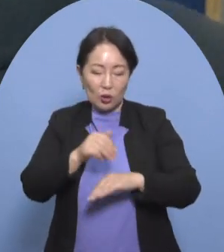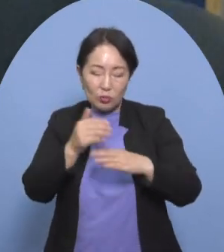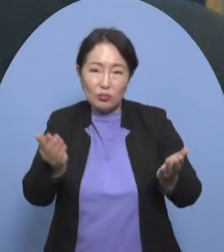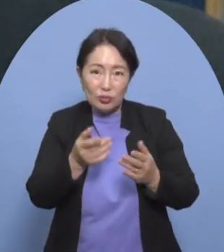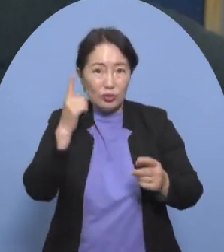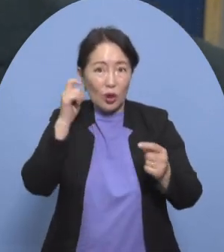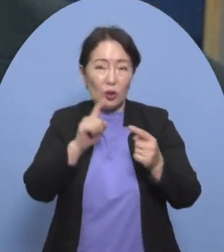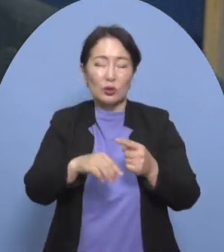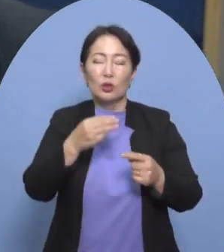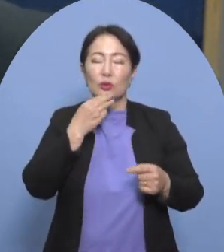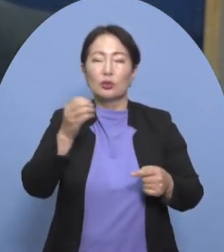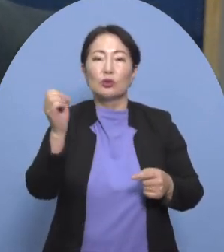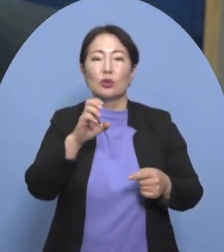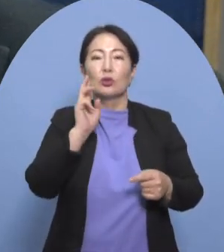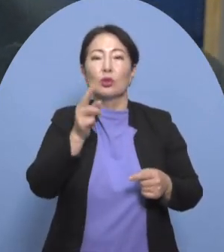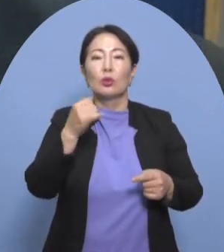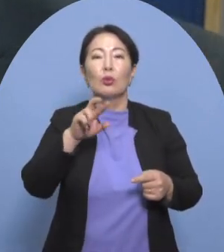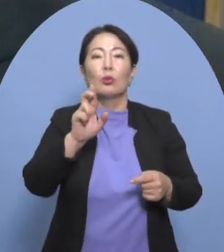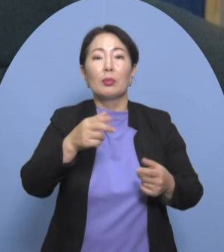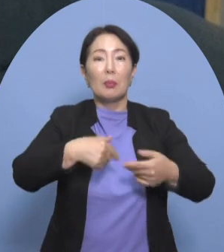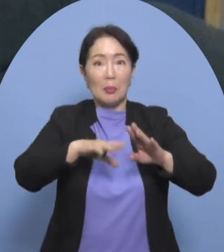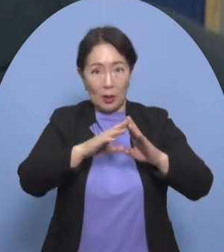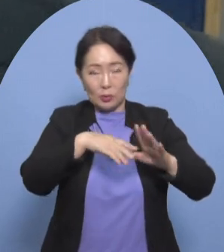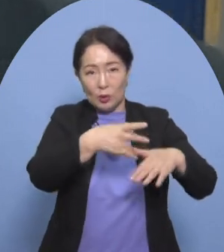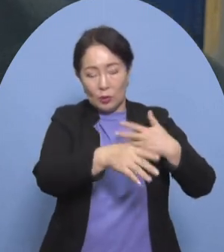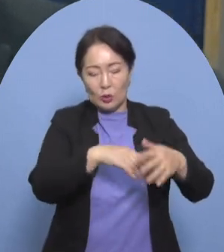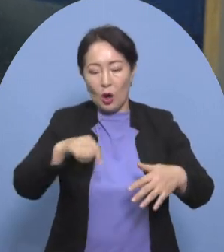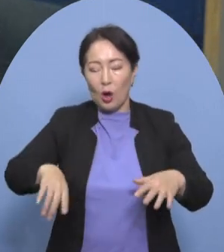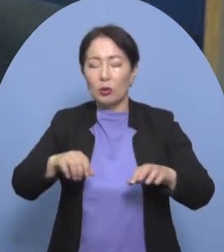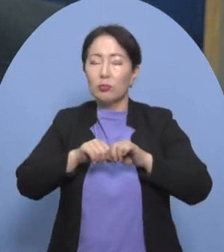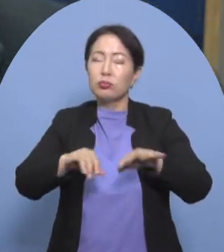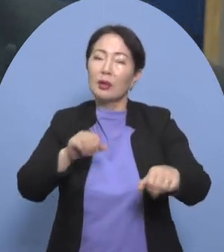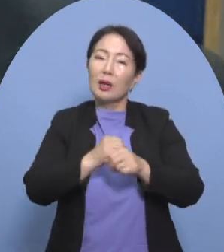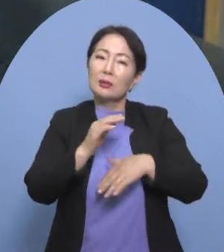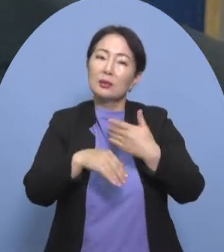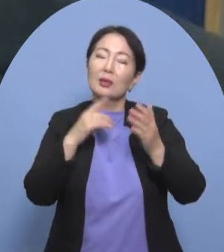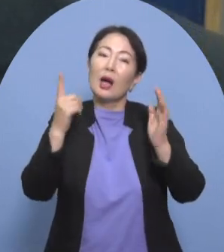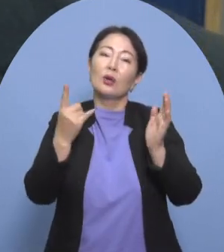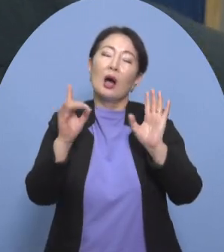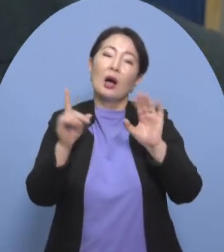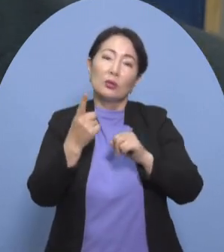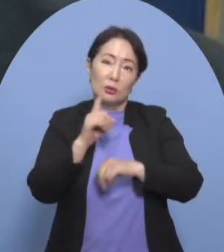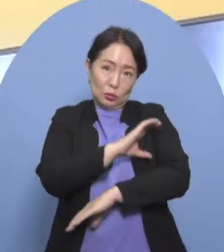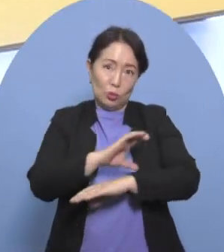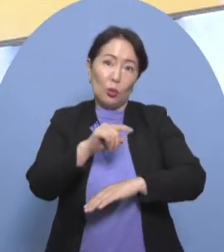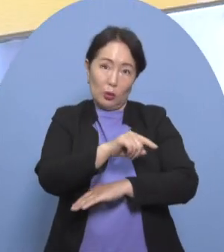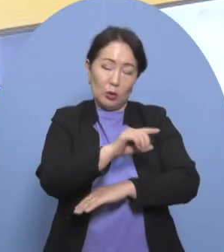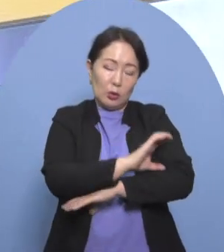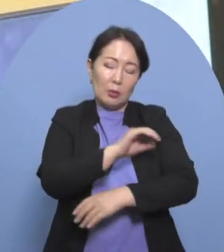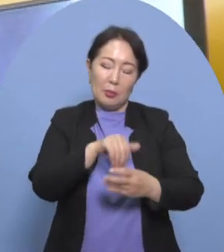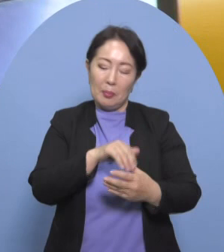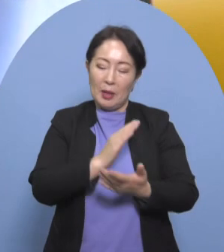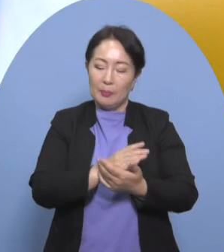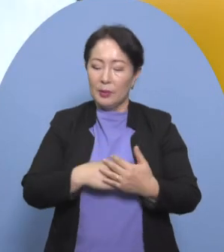зорилготой энэ шударга ёсны клубыг бол байгуулсан. За одоогийн байдлаар 11 сургууль дээр энэ үйл ажиллагаа явуулж байгаа клубүүд байж байгаа. Энэ клубийн үйл ажиллагаа